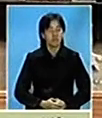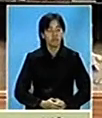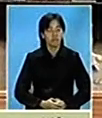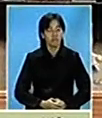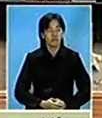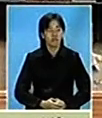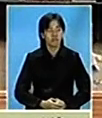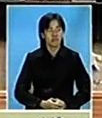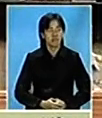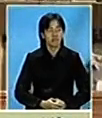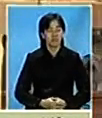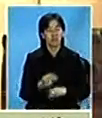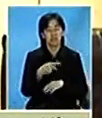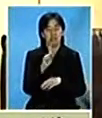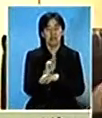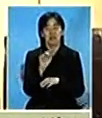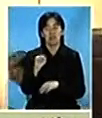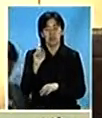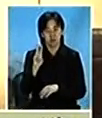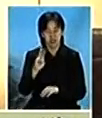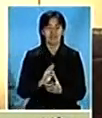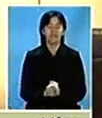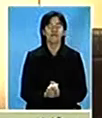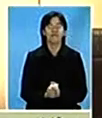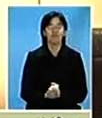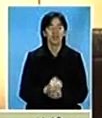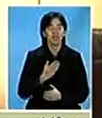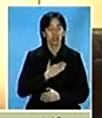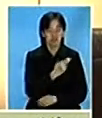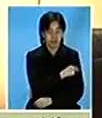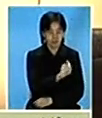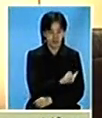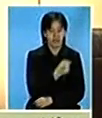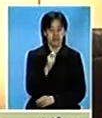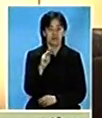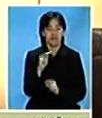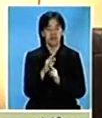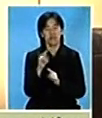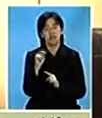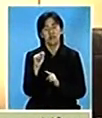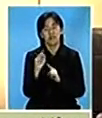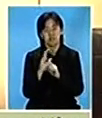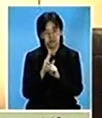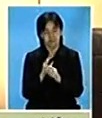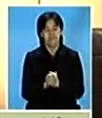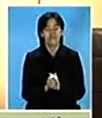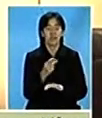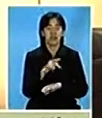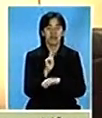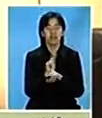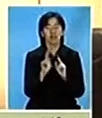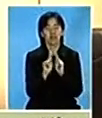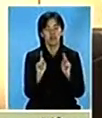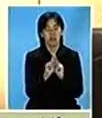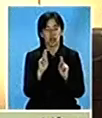เรียนท่านประธานวุฒิสภาที่เคารพกับผมนายแพทย์อนันต์อริยชัยพาณิชย์ประธานคณะกรรมการ